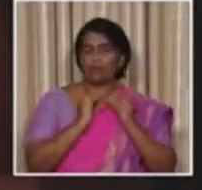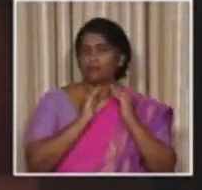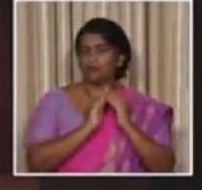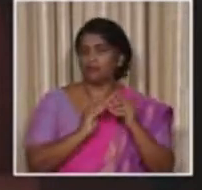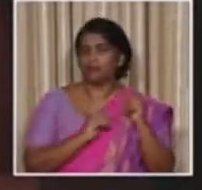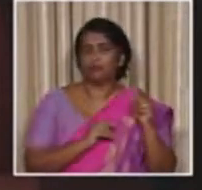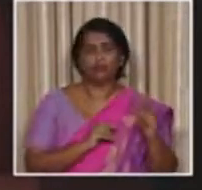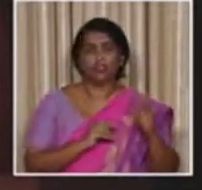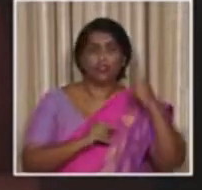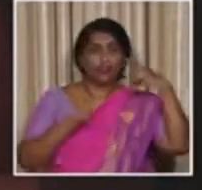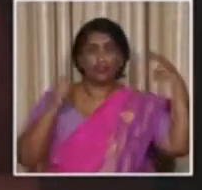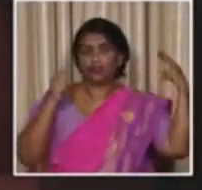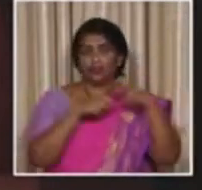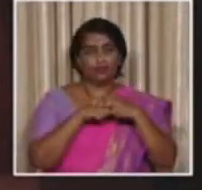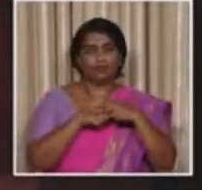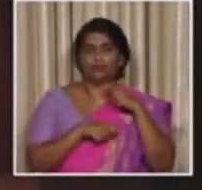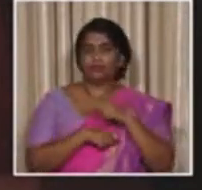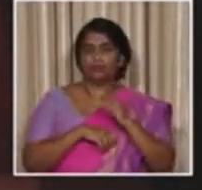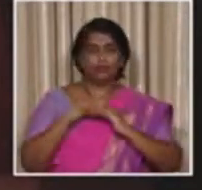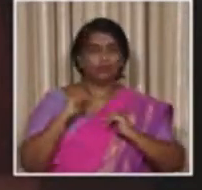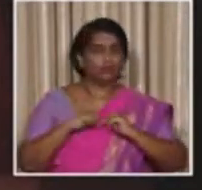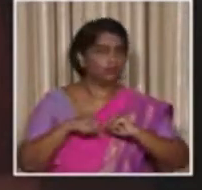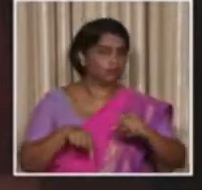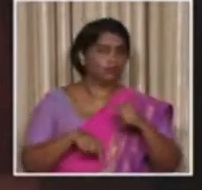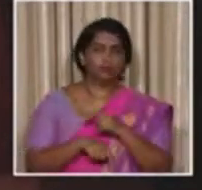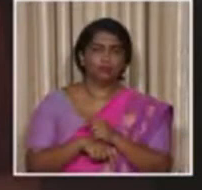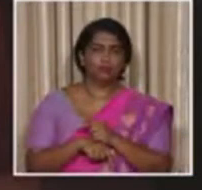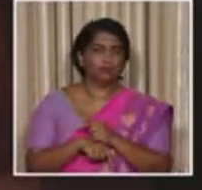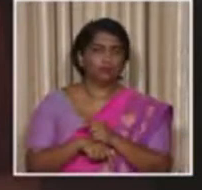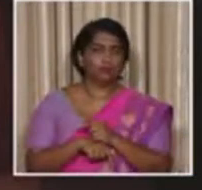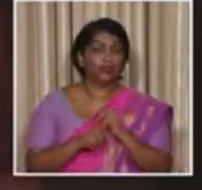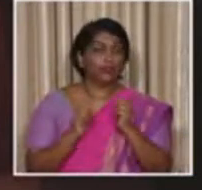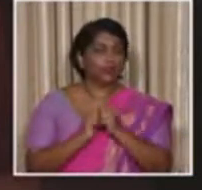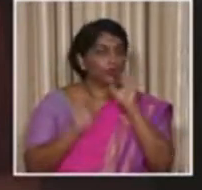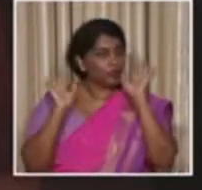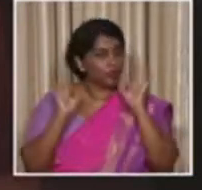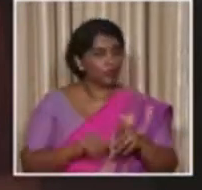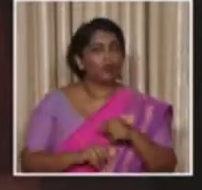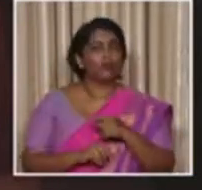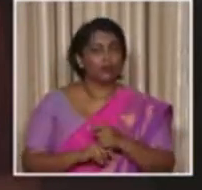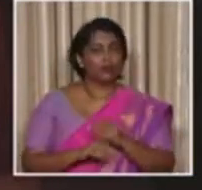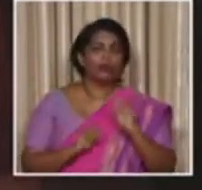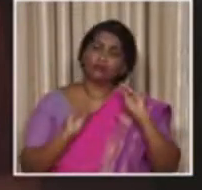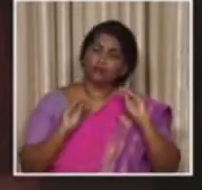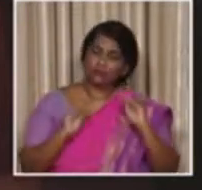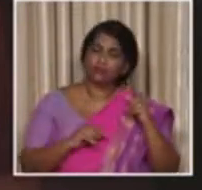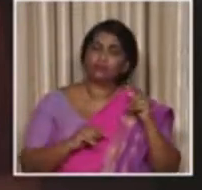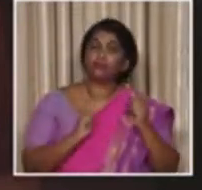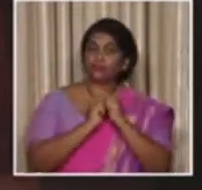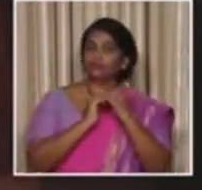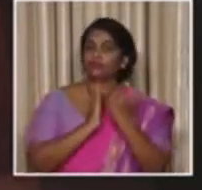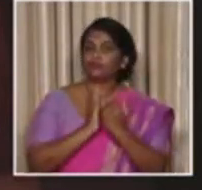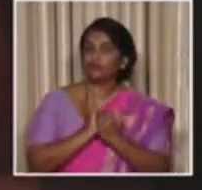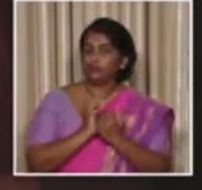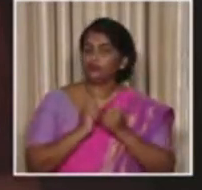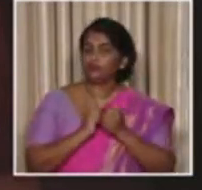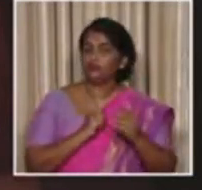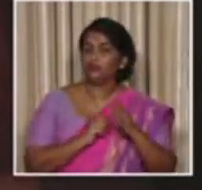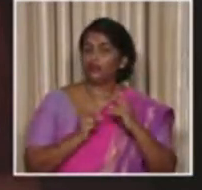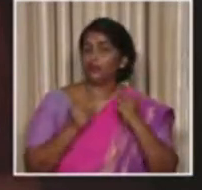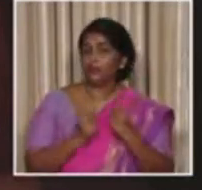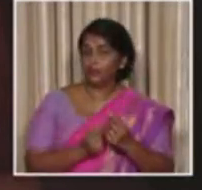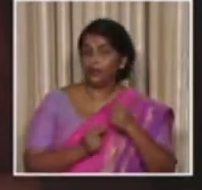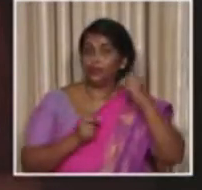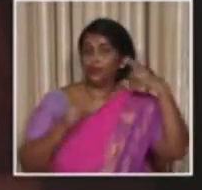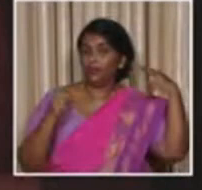සිද්ධාස්ථානවල විදුලි කප්පාදු කිරීමේ ක්‍රියාවලිය එසේ කරන්නේ නැතුව යම්කිසි වැඩපිළිවෙලක් යොදවලා වහාම